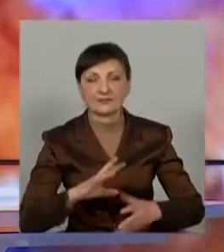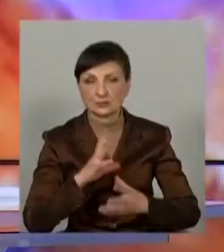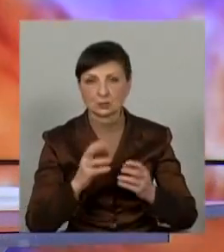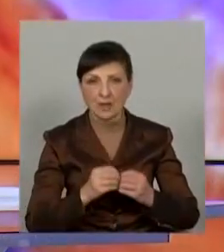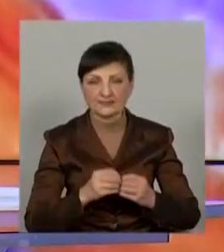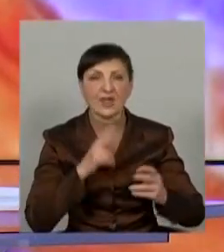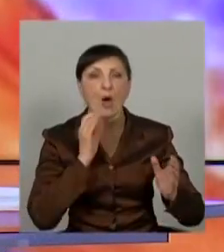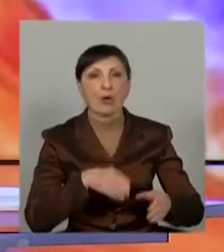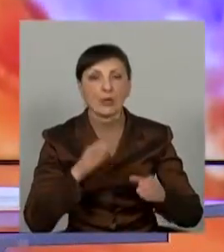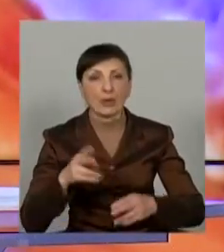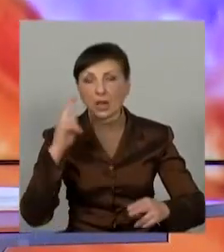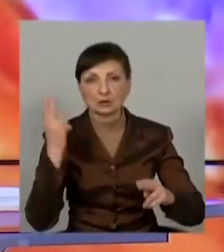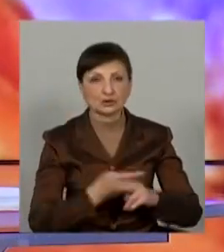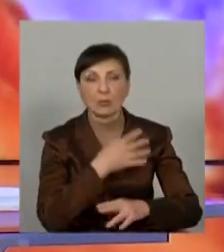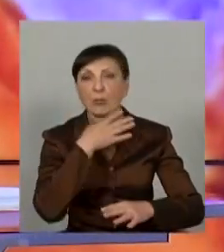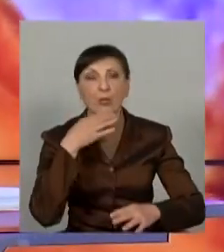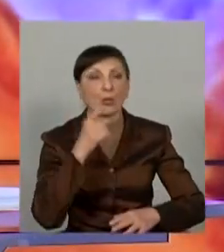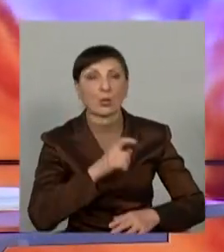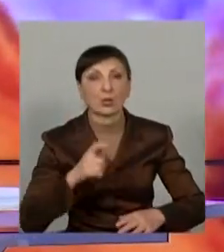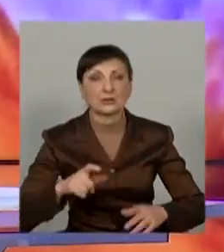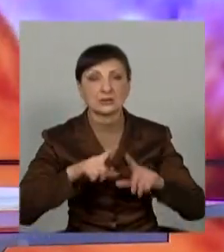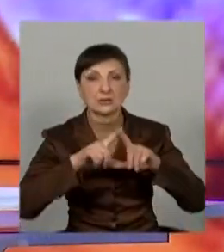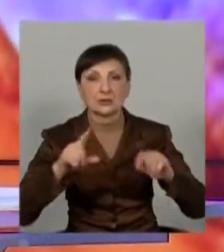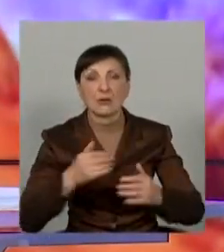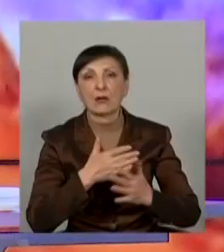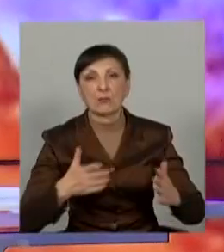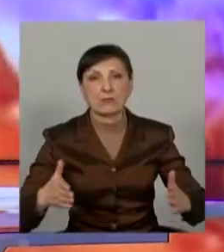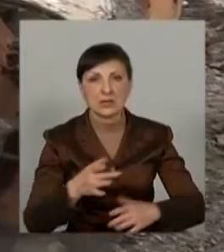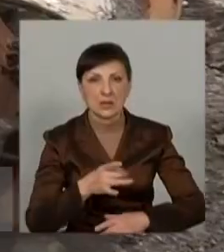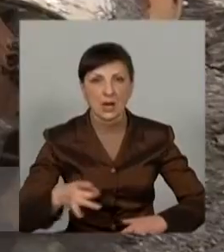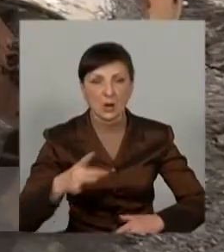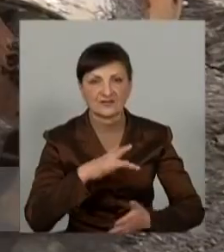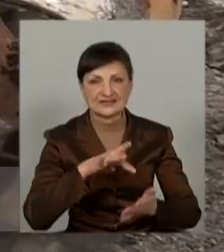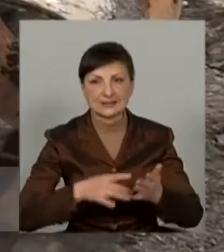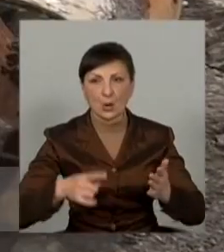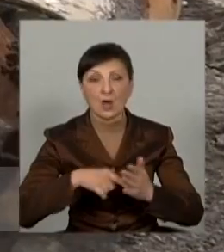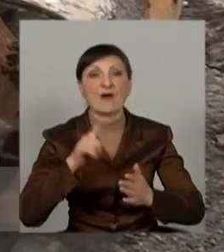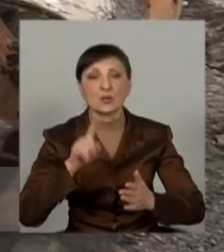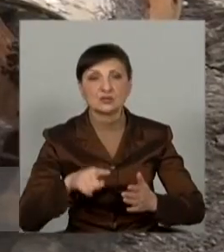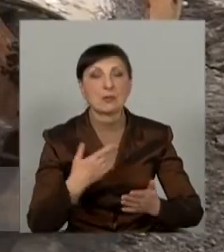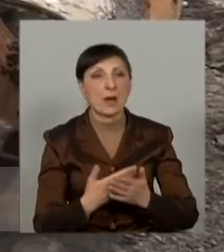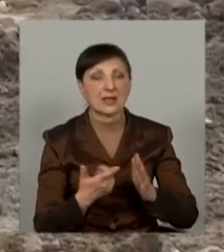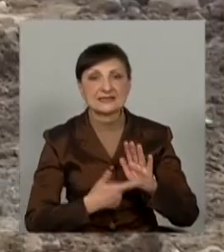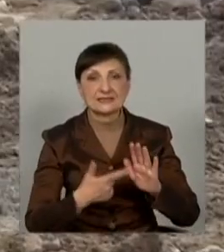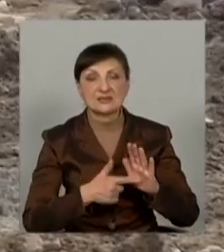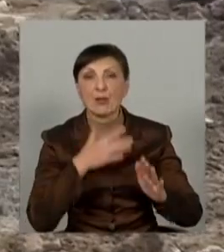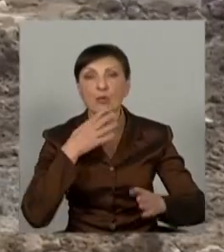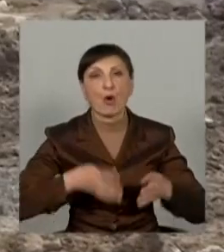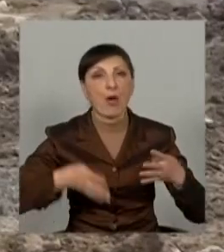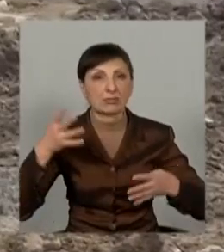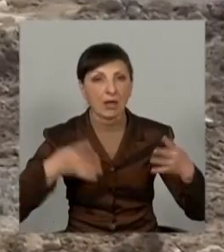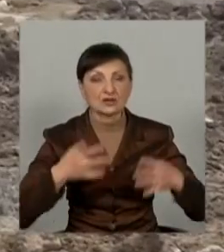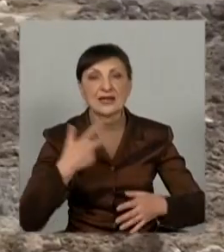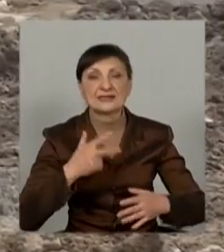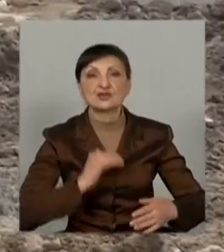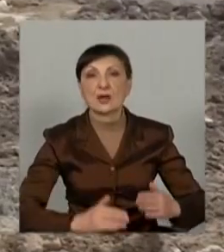результате отопления лишилась значительная часть объектов нескольких микрорайонов в центре города, в том числе порядка 70 многоэтажек, 30